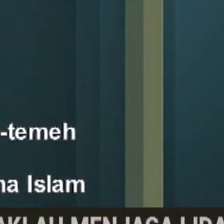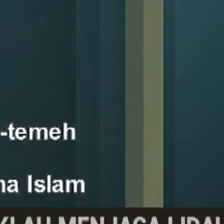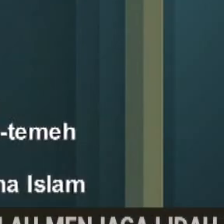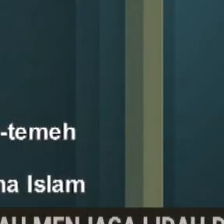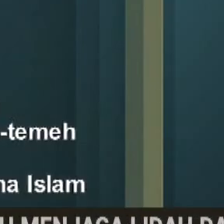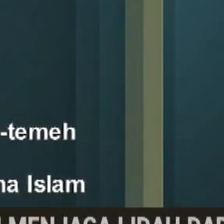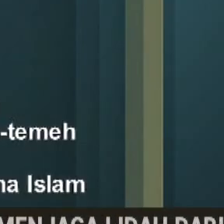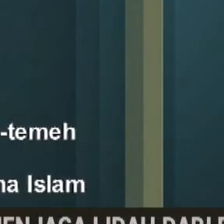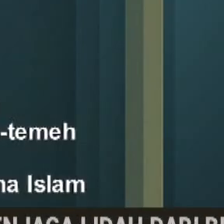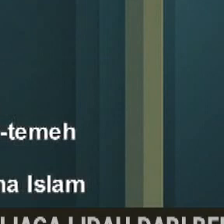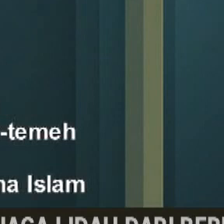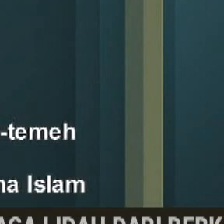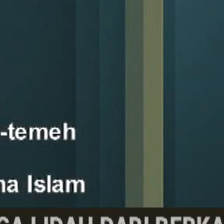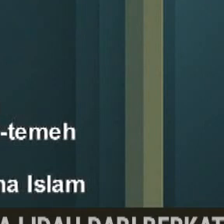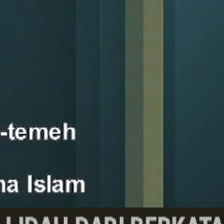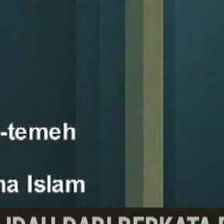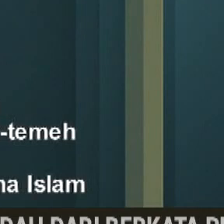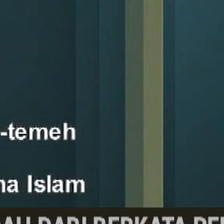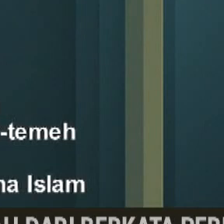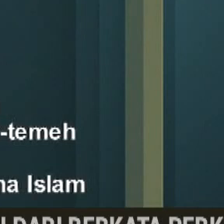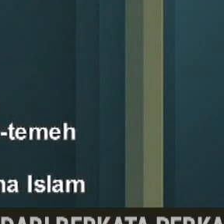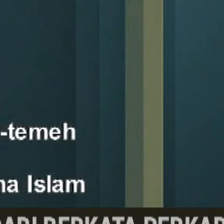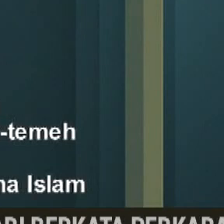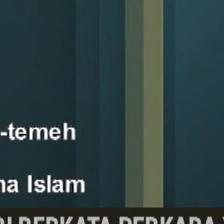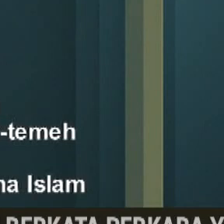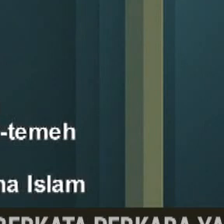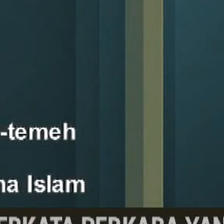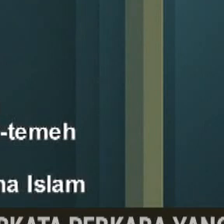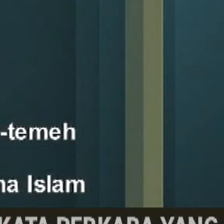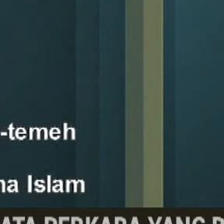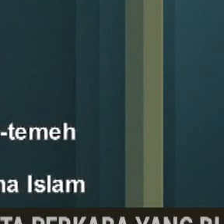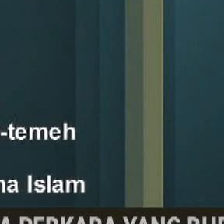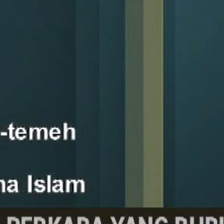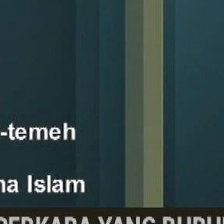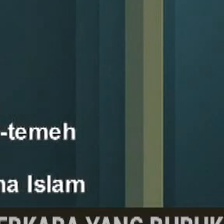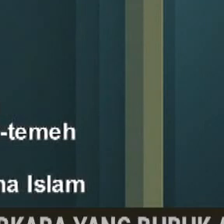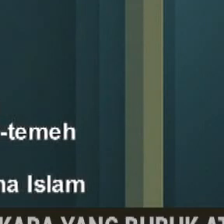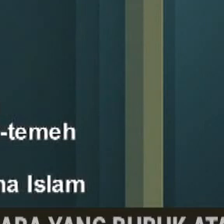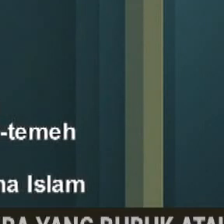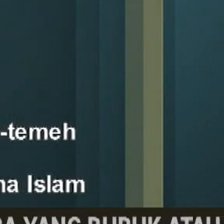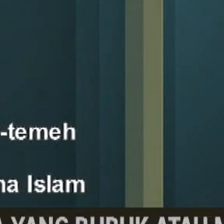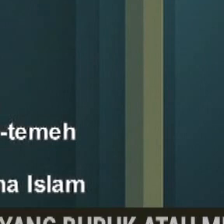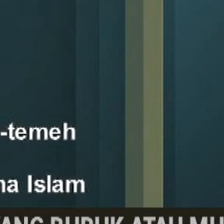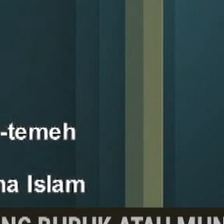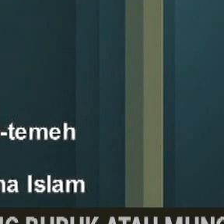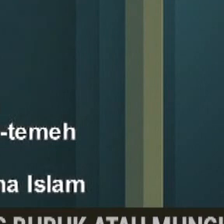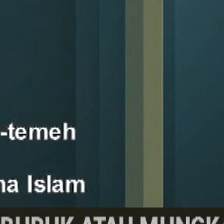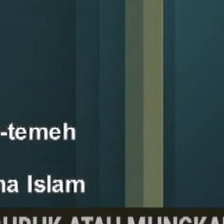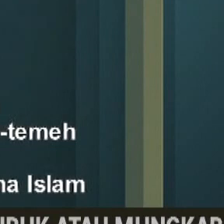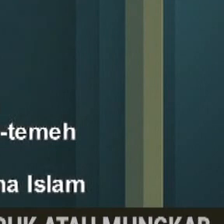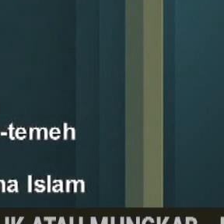Dalam kehidupan ini, kita perlu menjaga dua hubungan, iaitu hablum minallah dan hablum